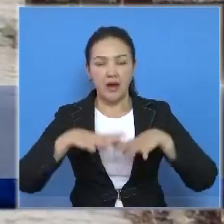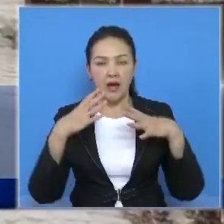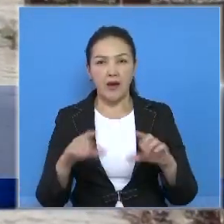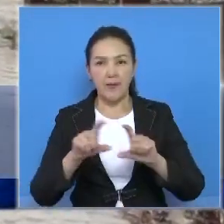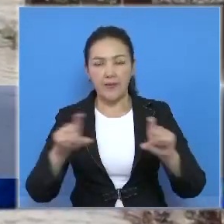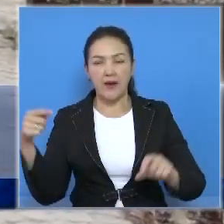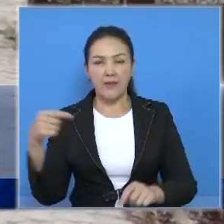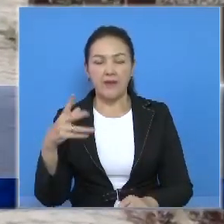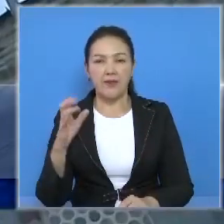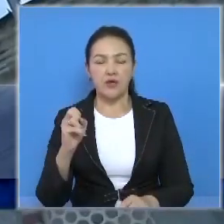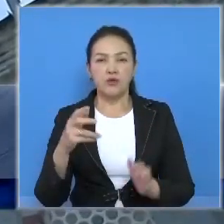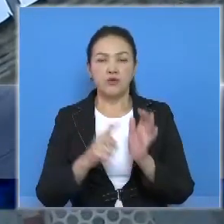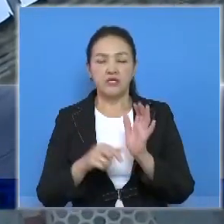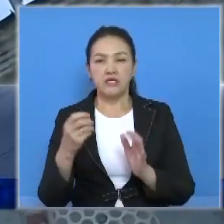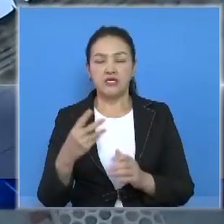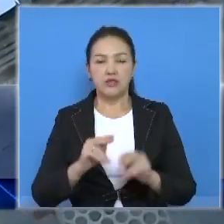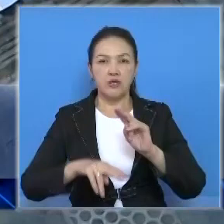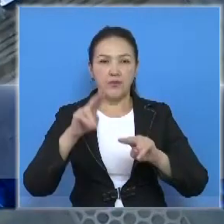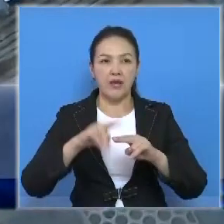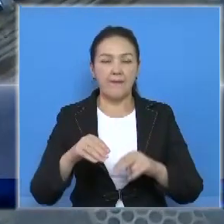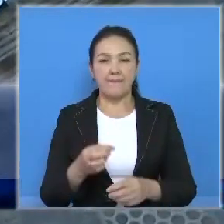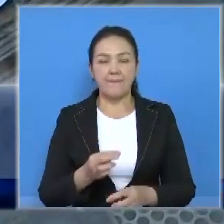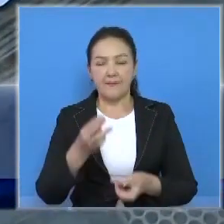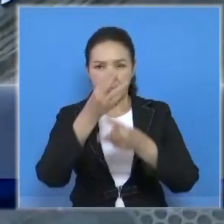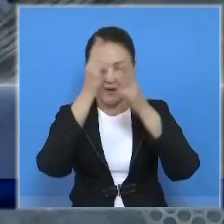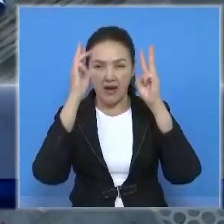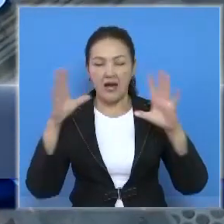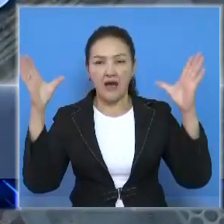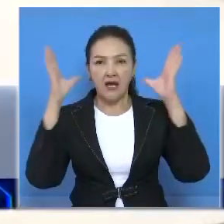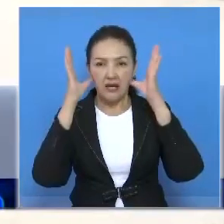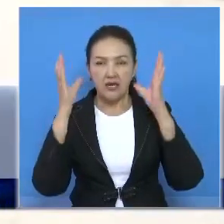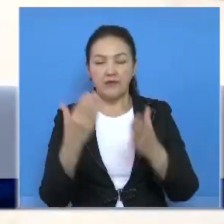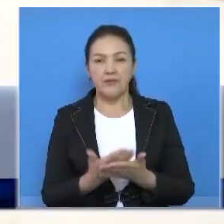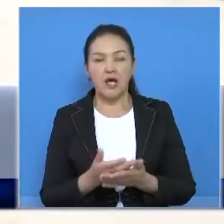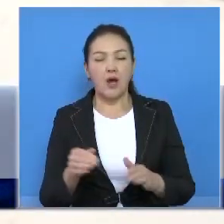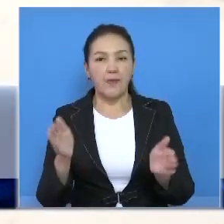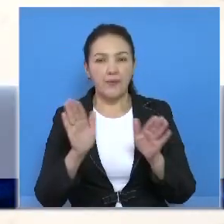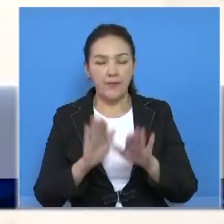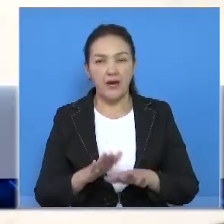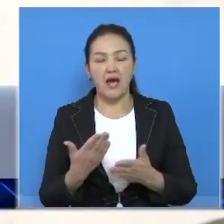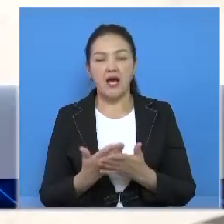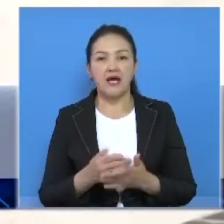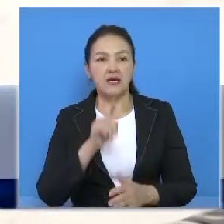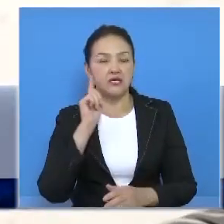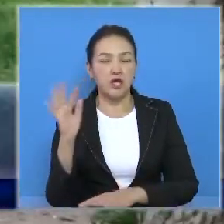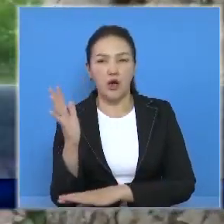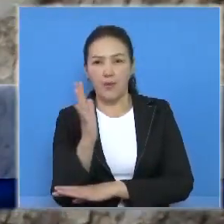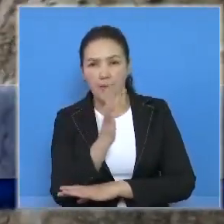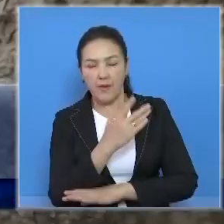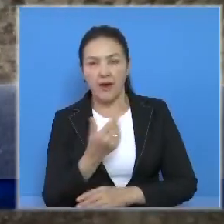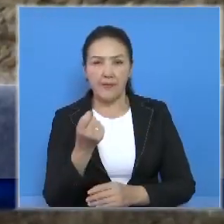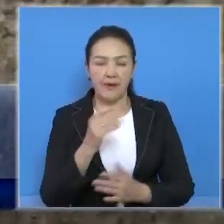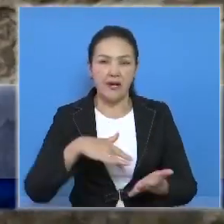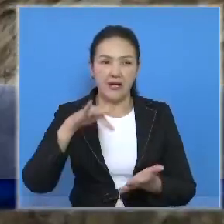ғимарат 1517 жылы салынған Юнус Паша мешіті. Сакарияның қалың орманының арасында орналасқан, жасыл желекке малынған шағын